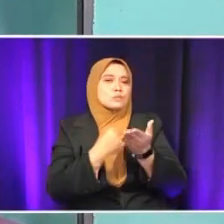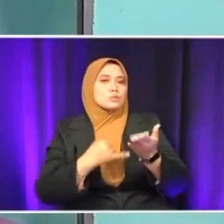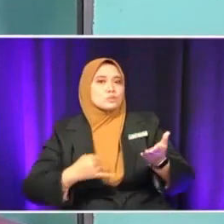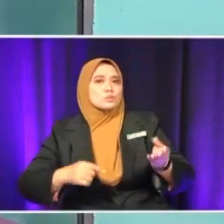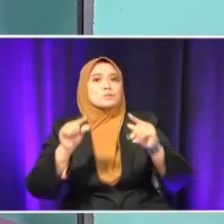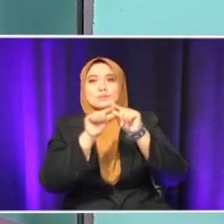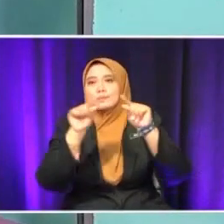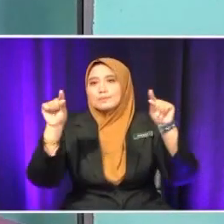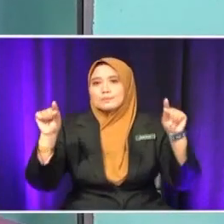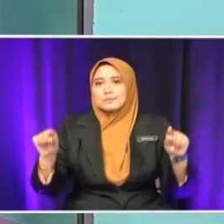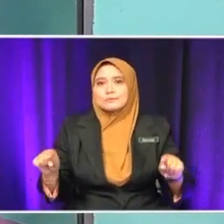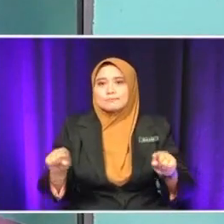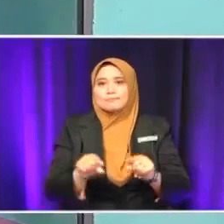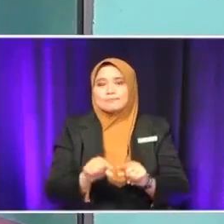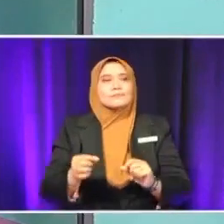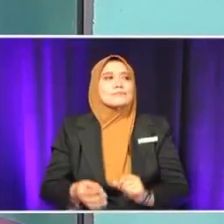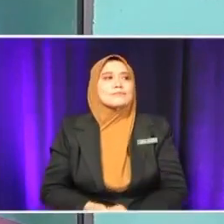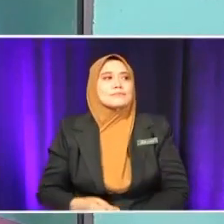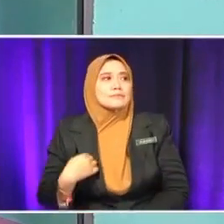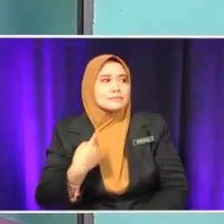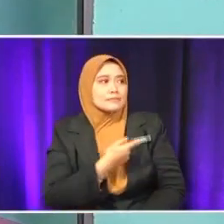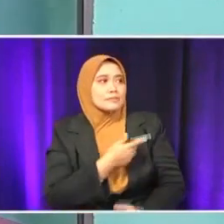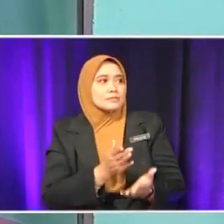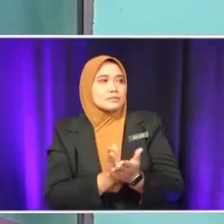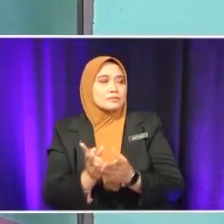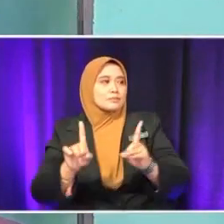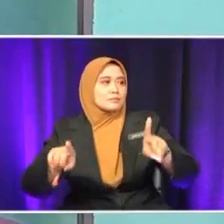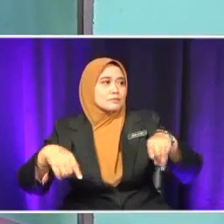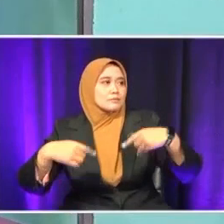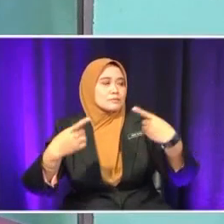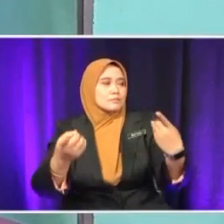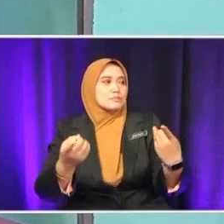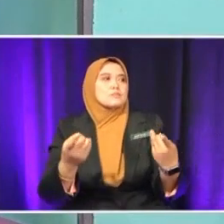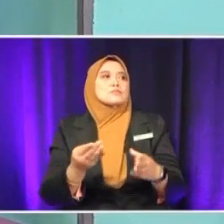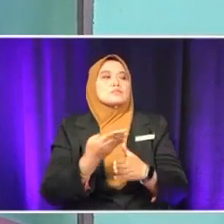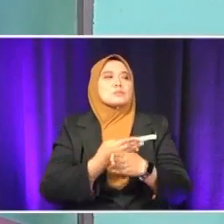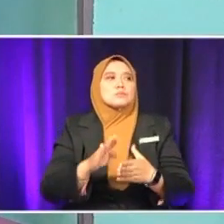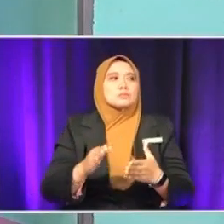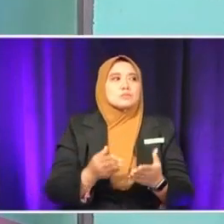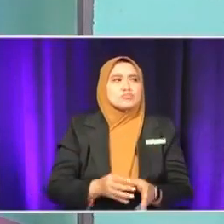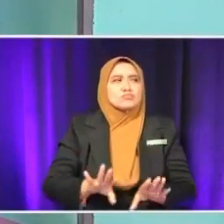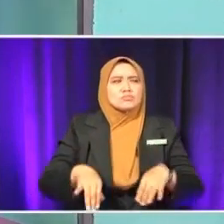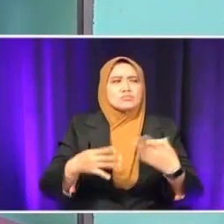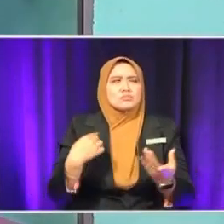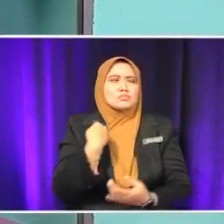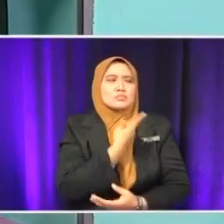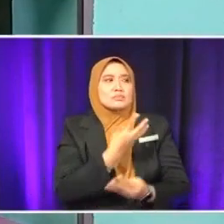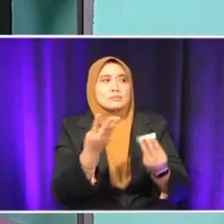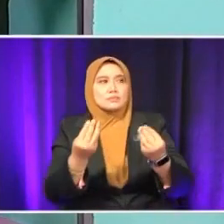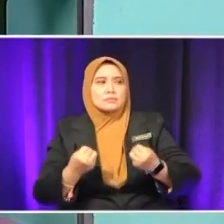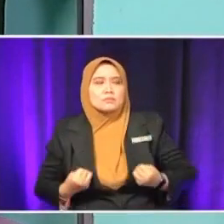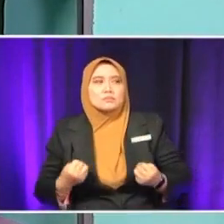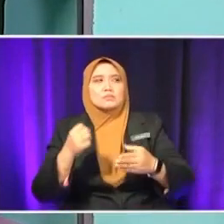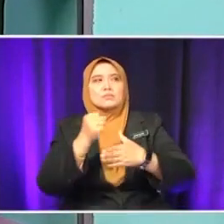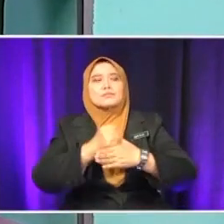balik graf. Baik. Kita pergi kepada bahagian yang seterusnya. Baik, cikgu. Macam mana kita nak selesaikan soalan berkaitan